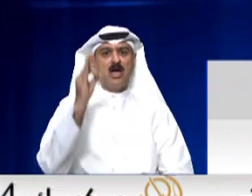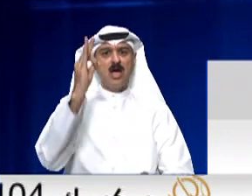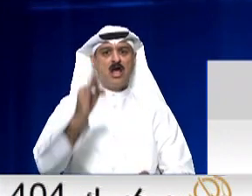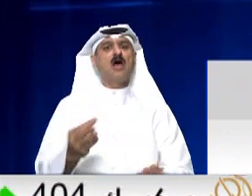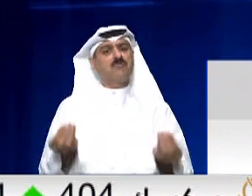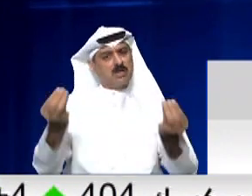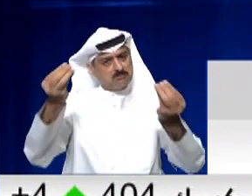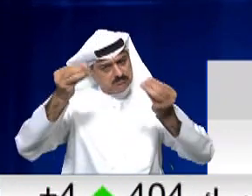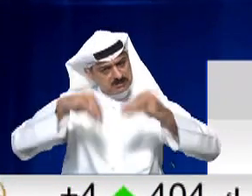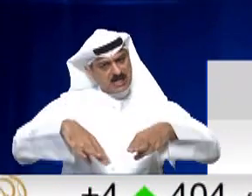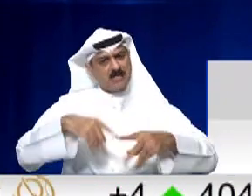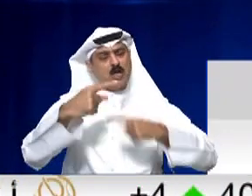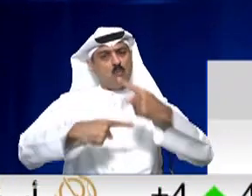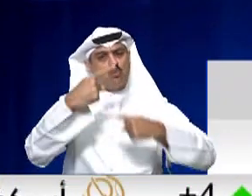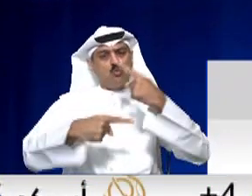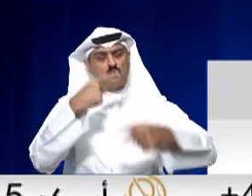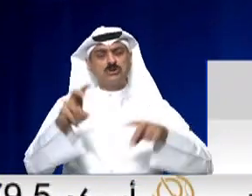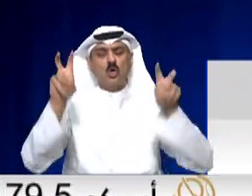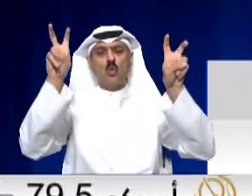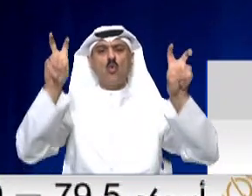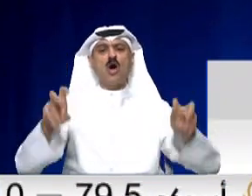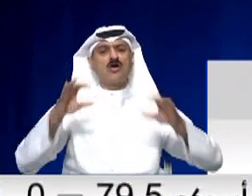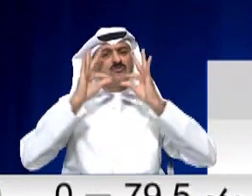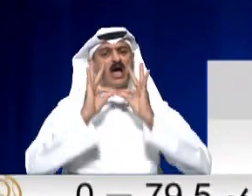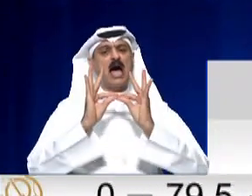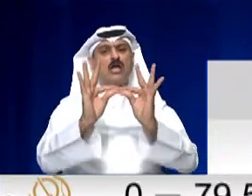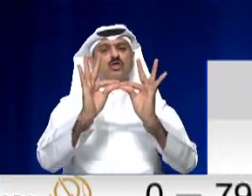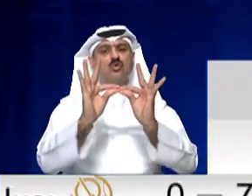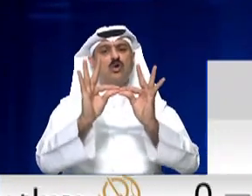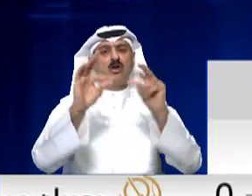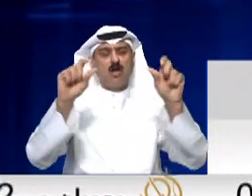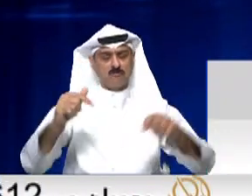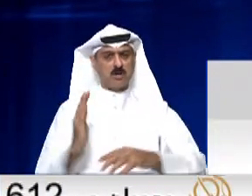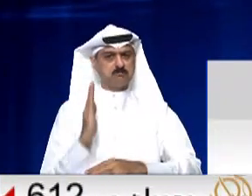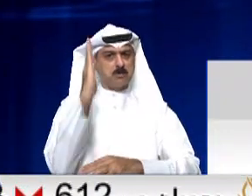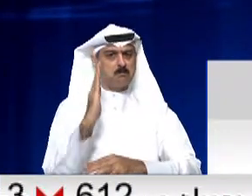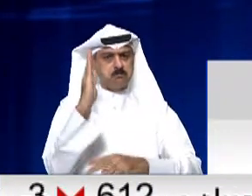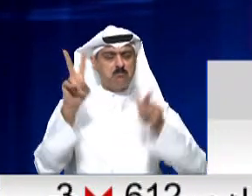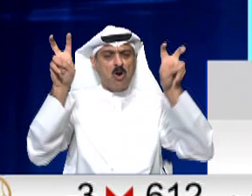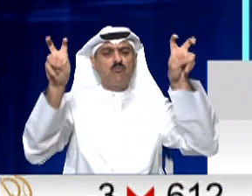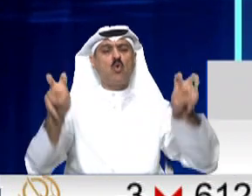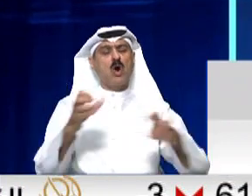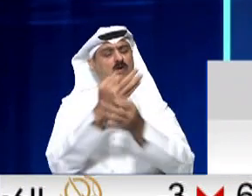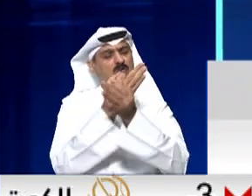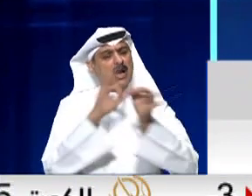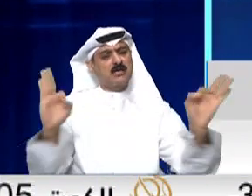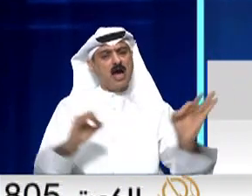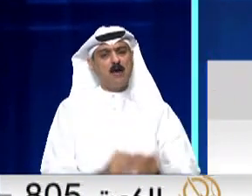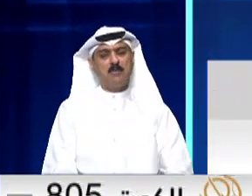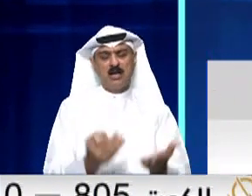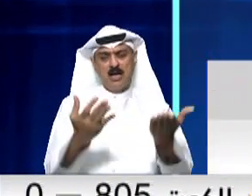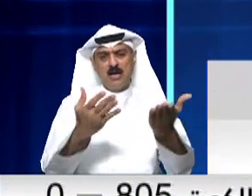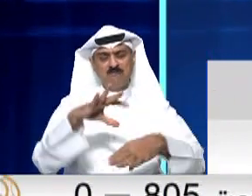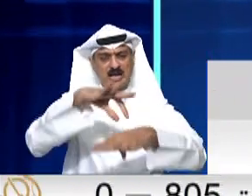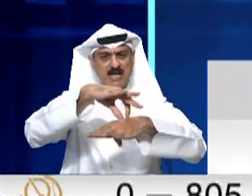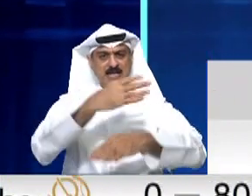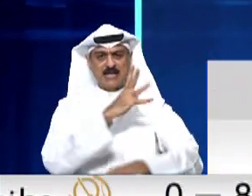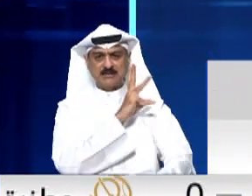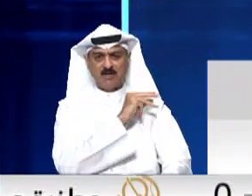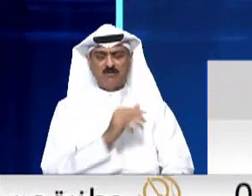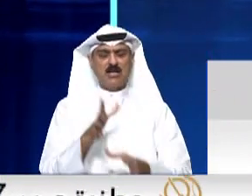المساعي الراميه لوقف دائم لاطلاق النار وحقن دماء الاشقاء الفلسطينيين في غزه